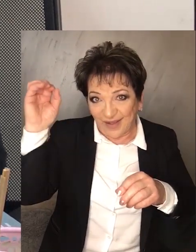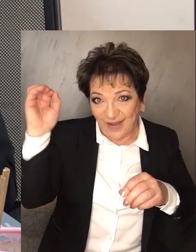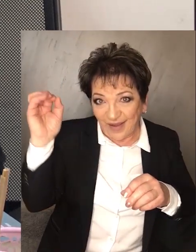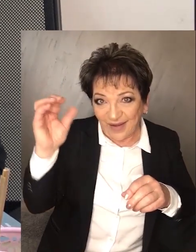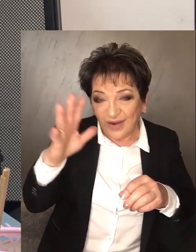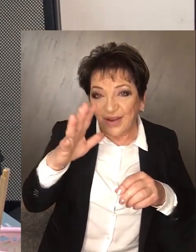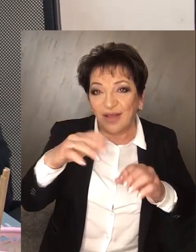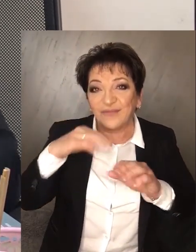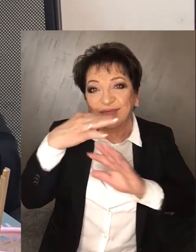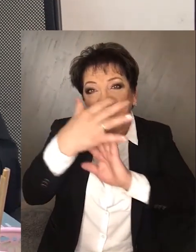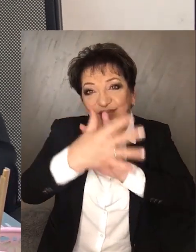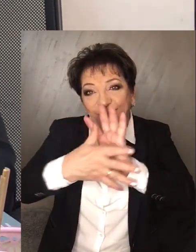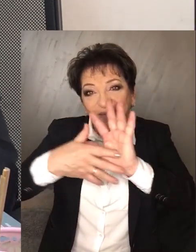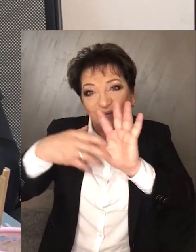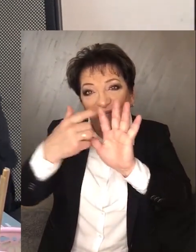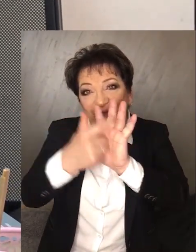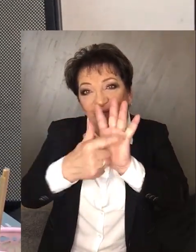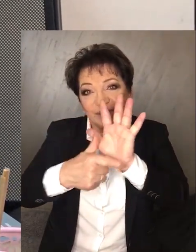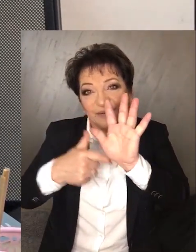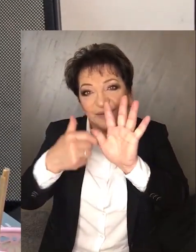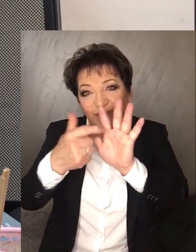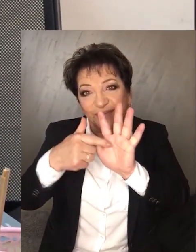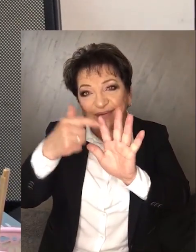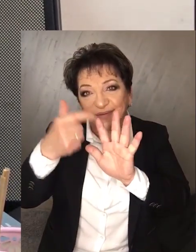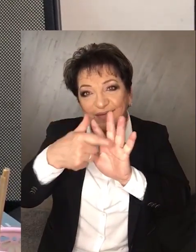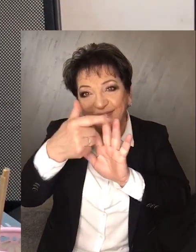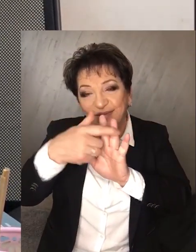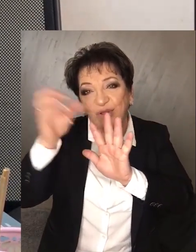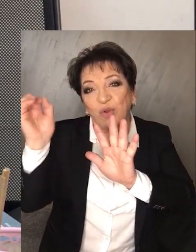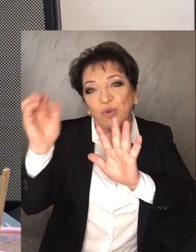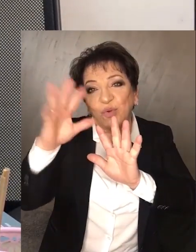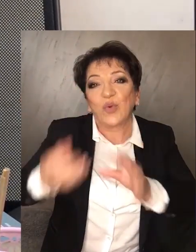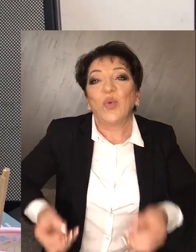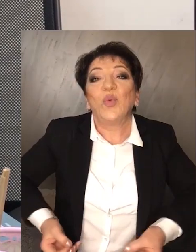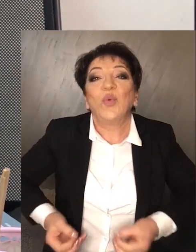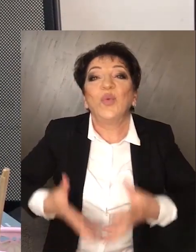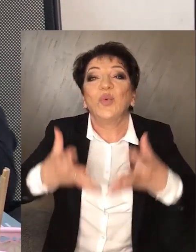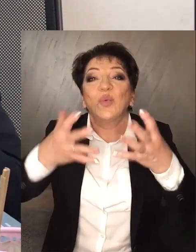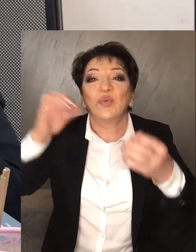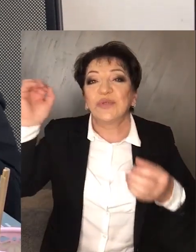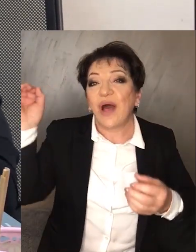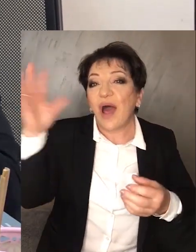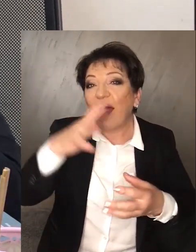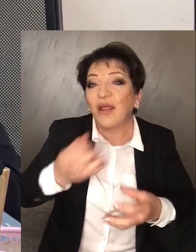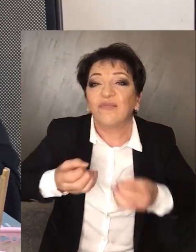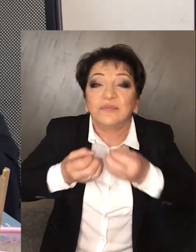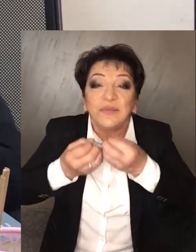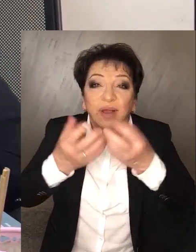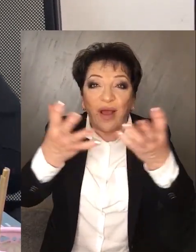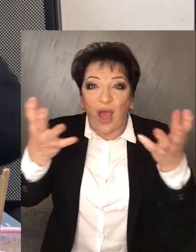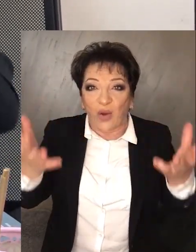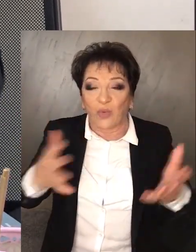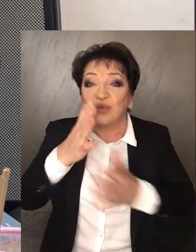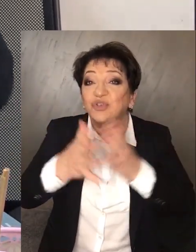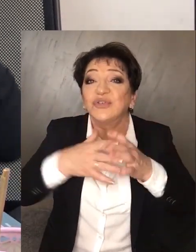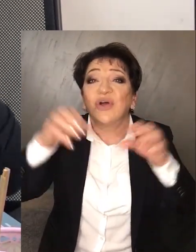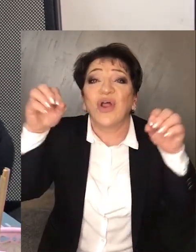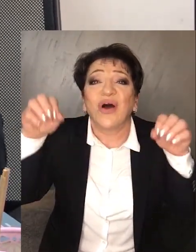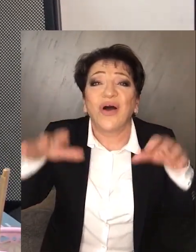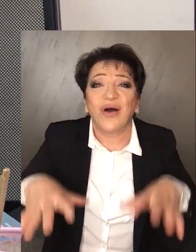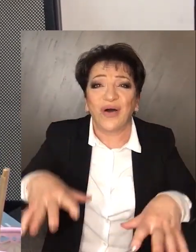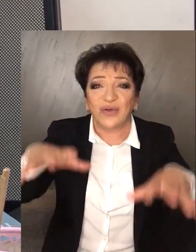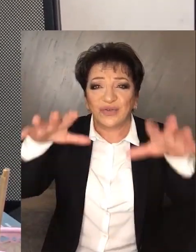որ ես ժեստեր արև, տեսնում եք, ես այս կլորն է արևի, սրանք ճառագայթներն են, արև, երբ որ լույսն են,